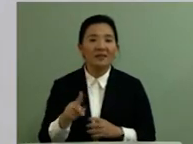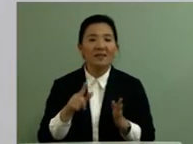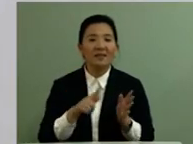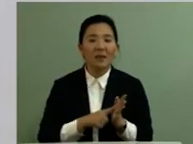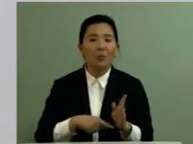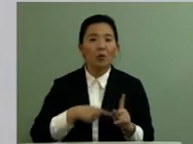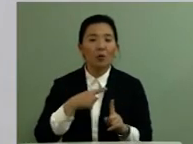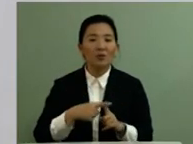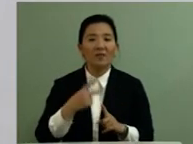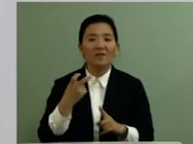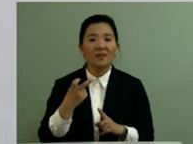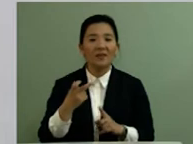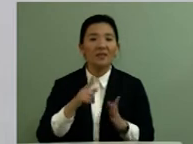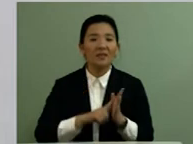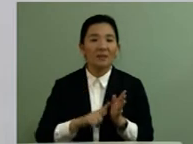227 плюс